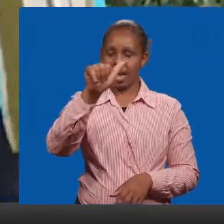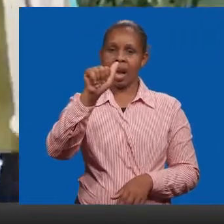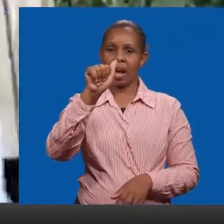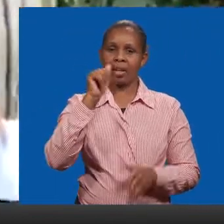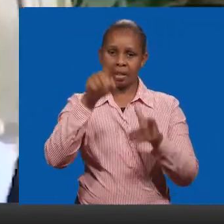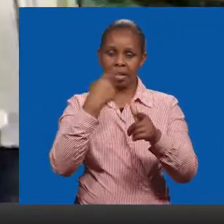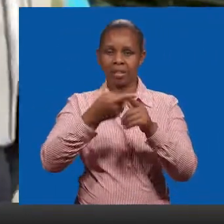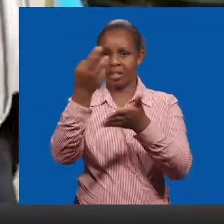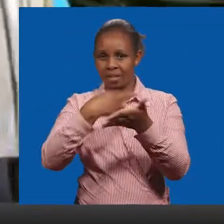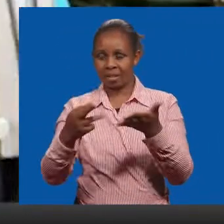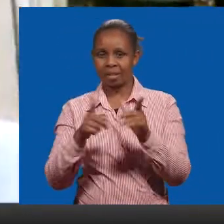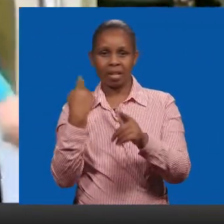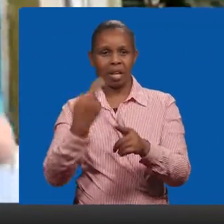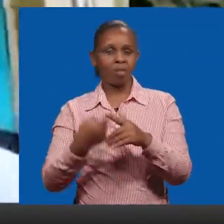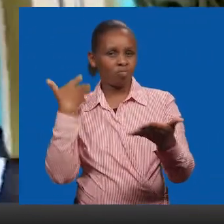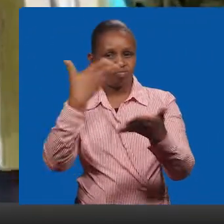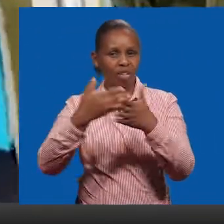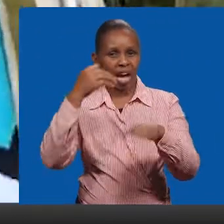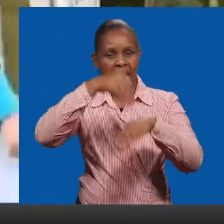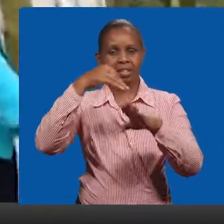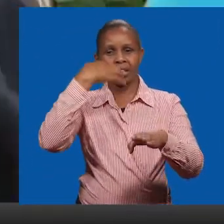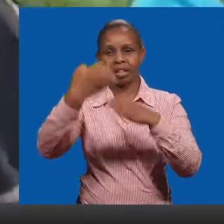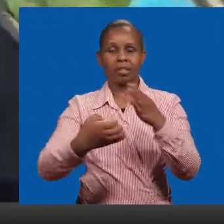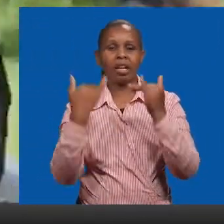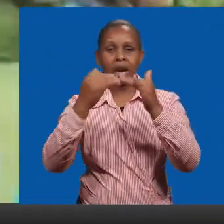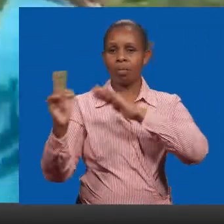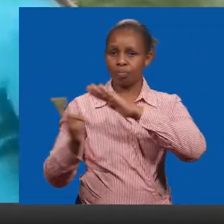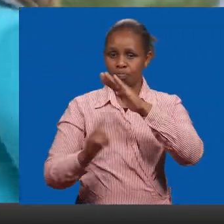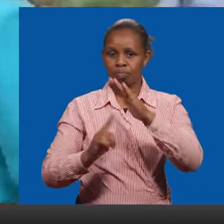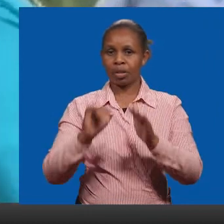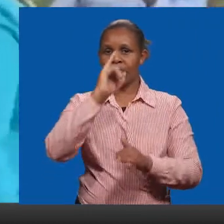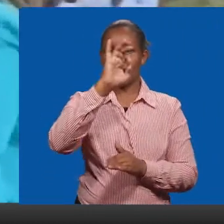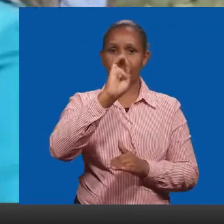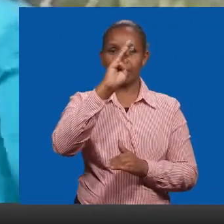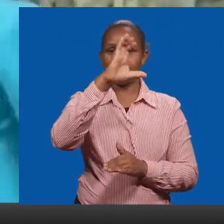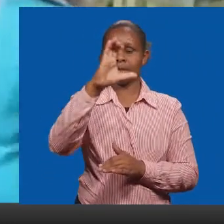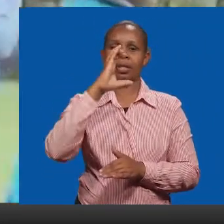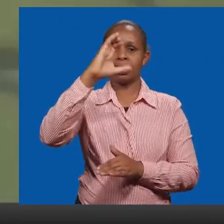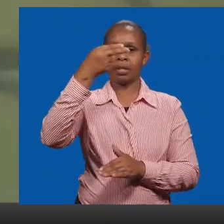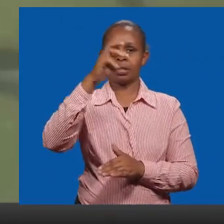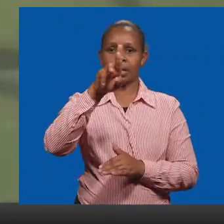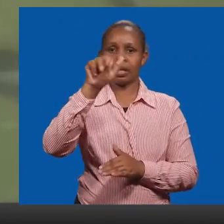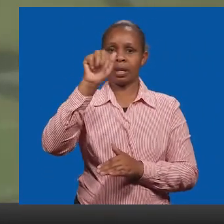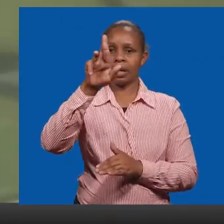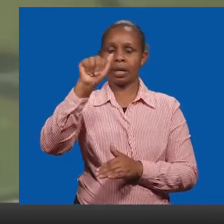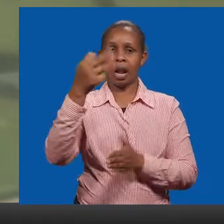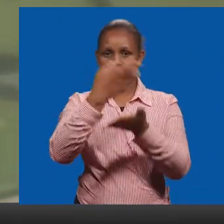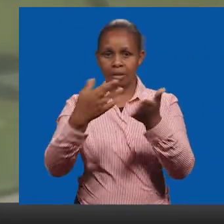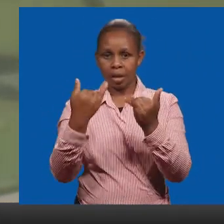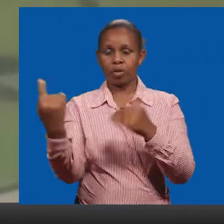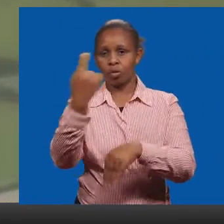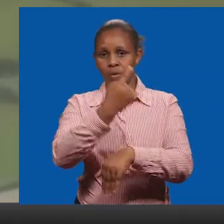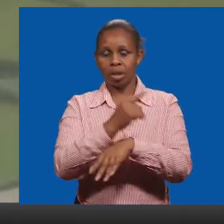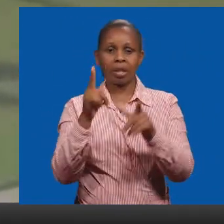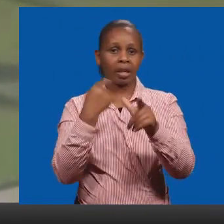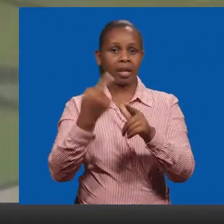kujiuzulu zinazoonekana kufika nyumbani kwa makamishina hao. Naibu mwenyekiti wa IEBC Juliana Cherera